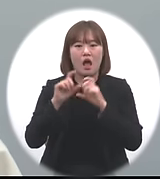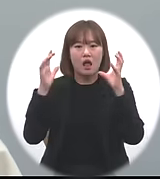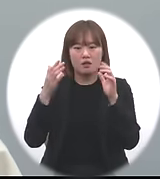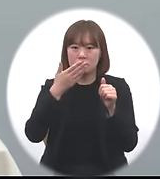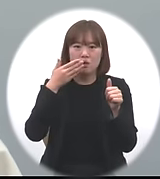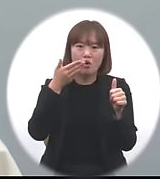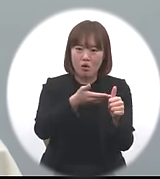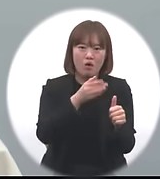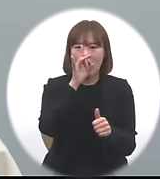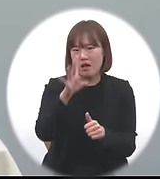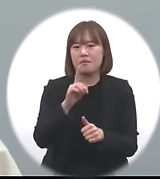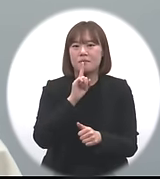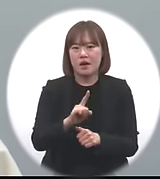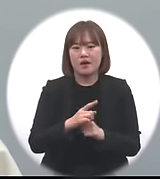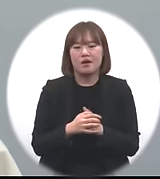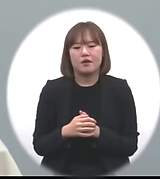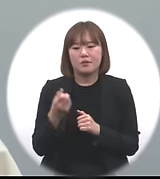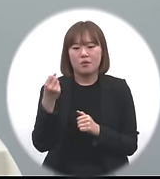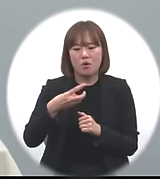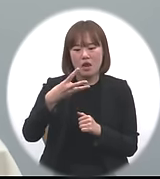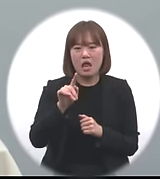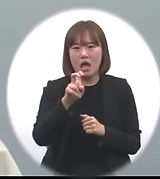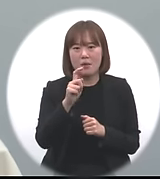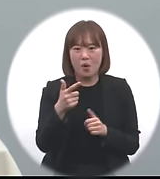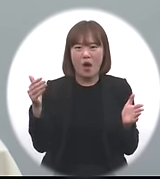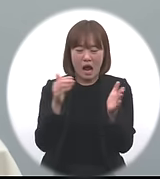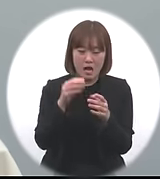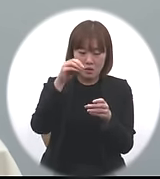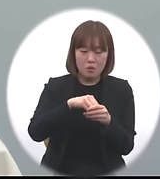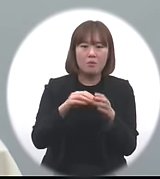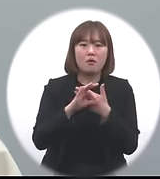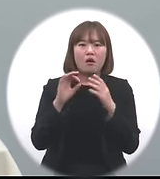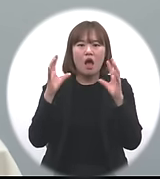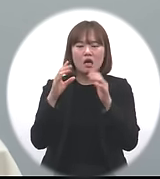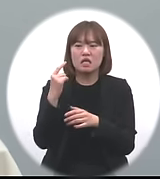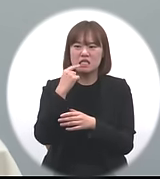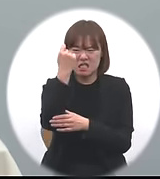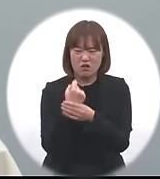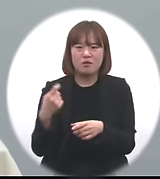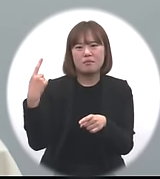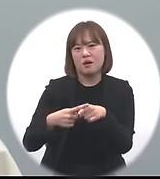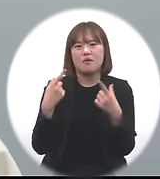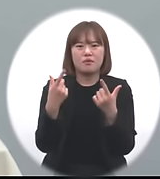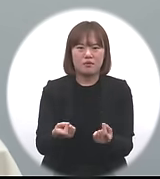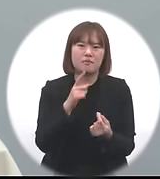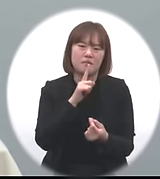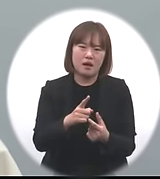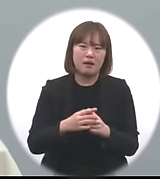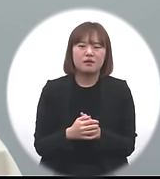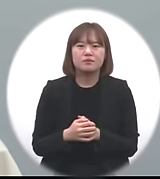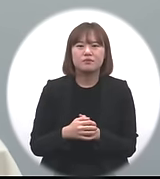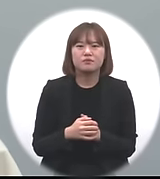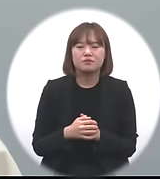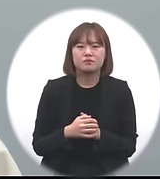산이라니까요. 더더군다나 애들한테 저런 거 먹이시면 사실 안 되는 거죠. 거기다가 레몬까지 하나 썰어 먹인다는 건 애보고 이가 썩었으면